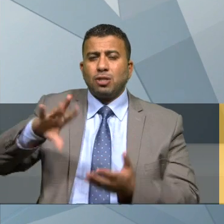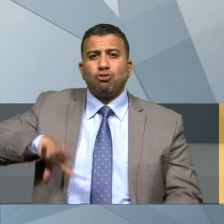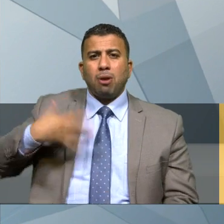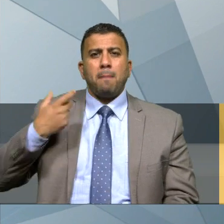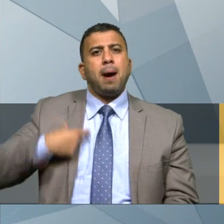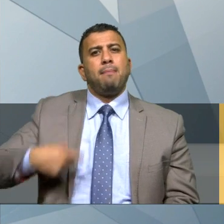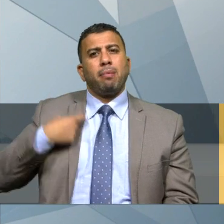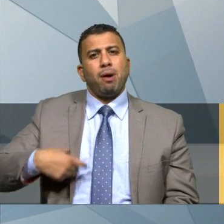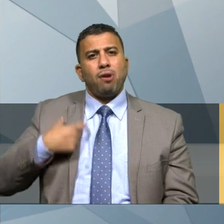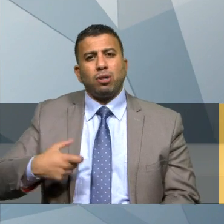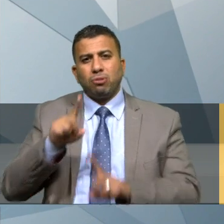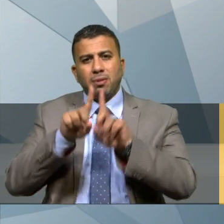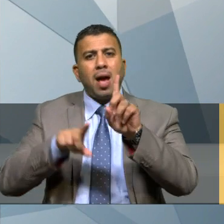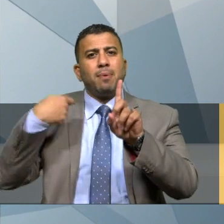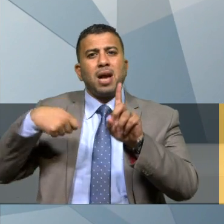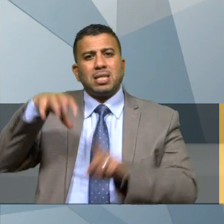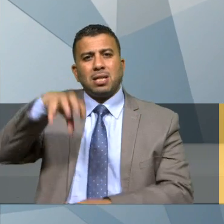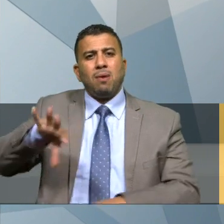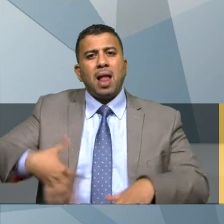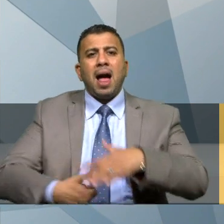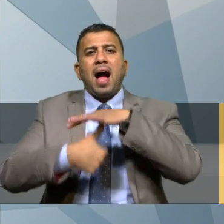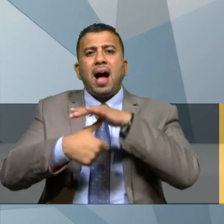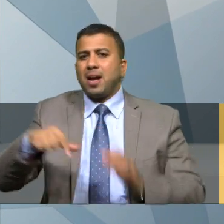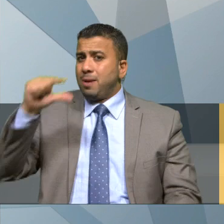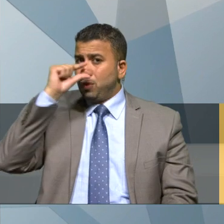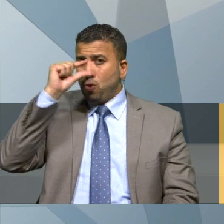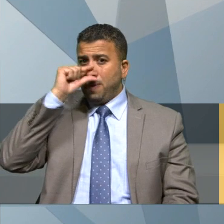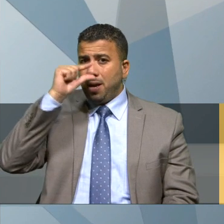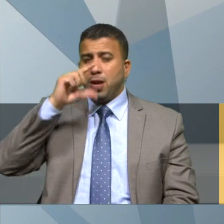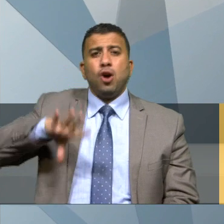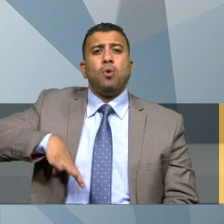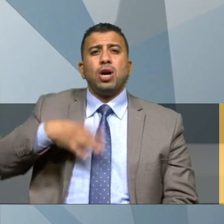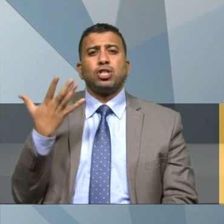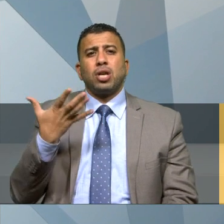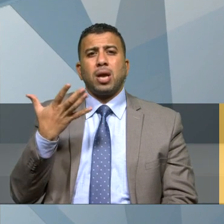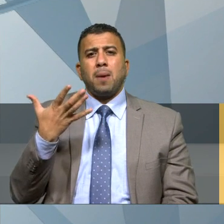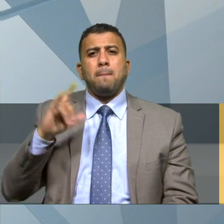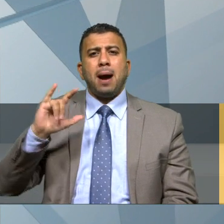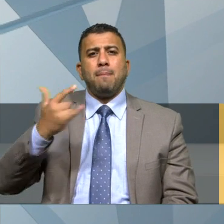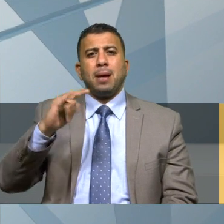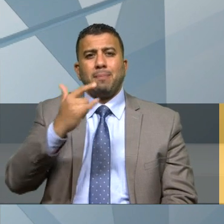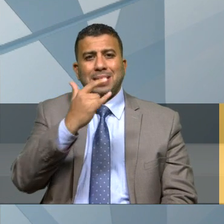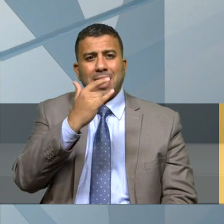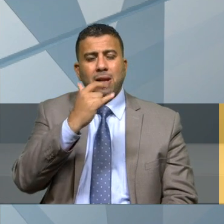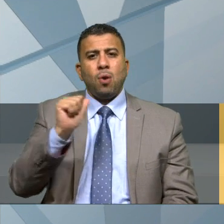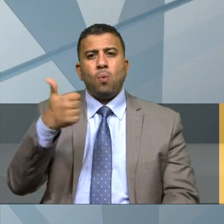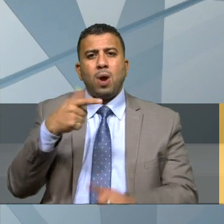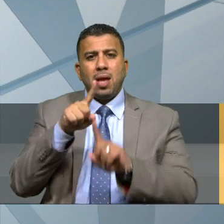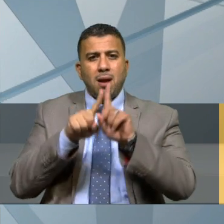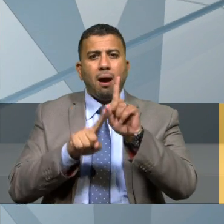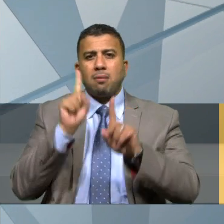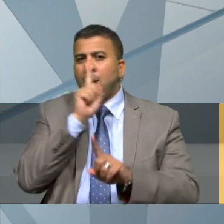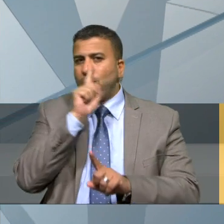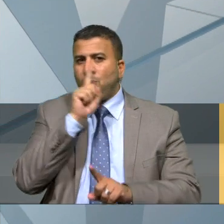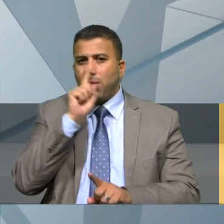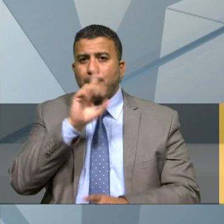السمو الشيخ محمد بن راشد المكتوم نائب رئيس الدولة رئيس مجلس الوزراء حاكم دبي وصاحب السمو الشيخ محمد